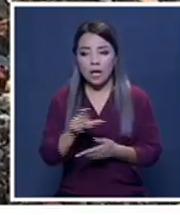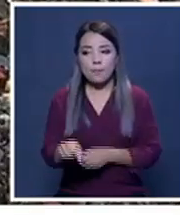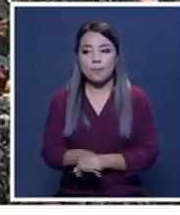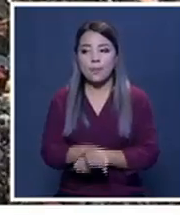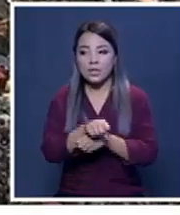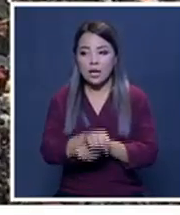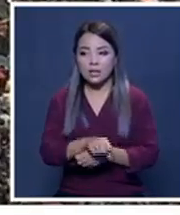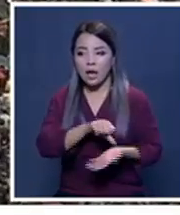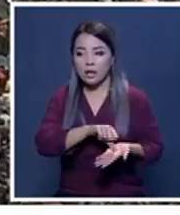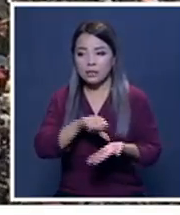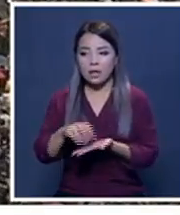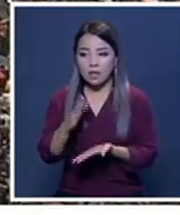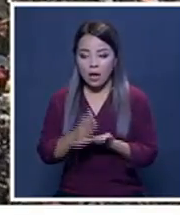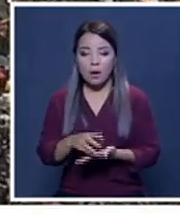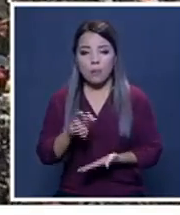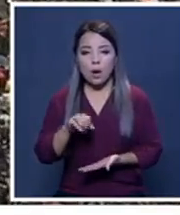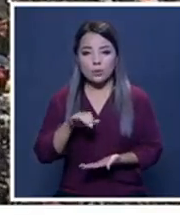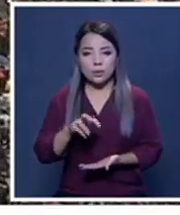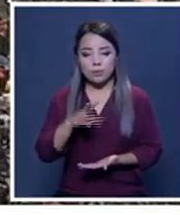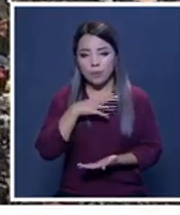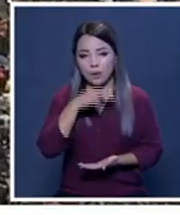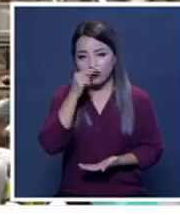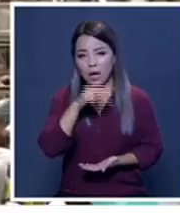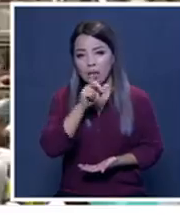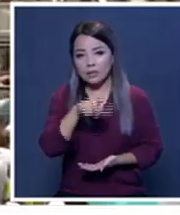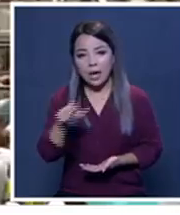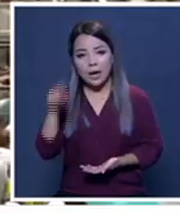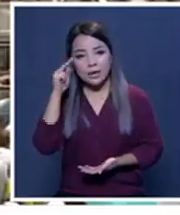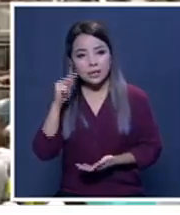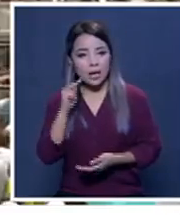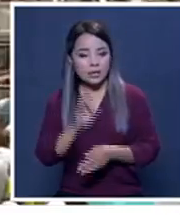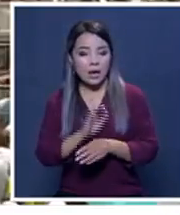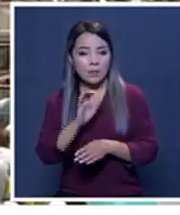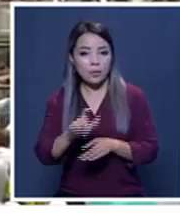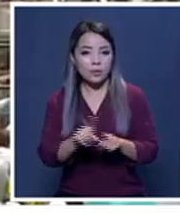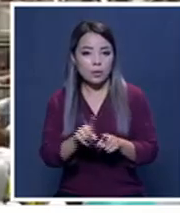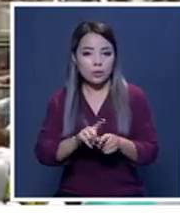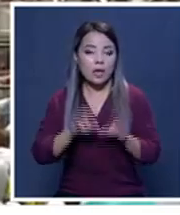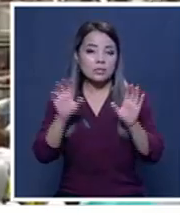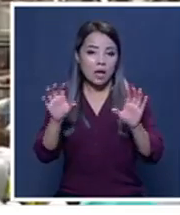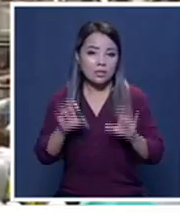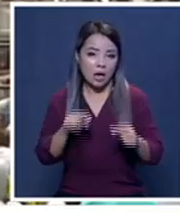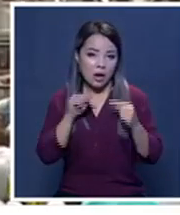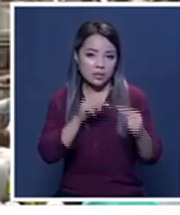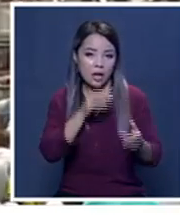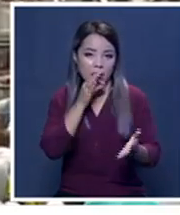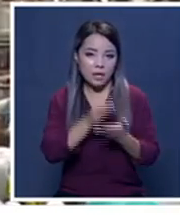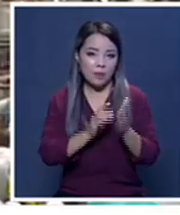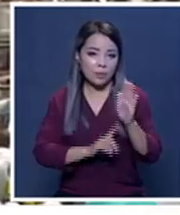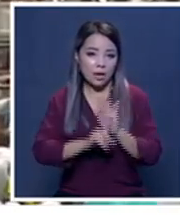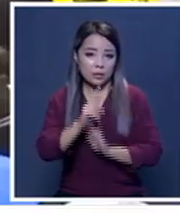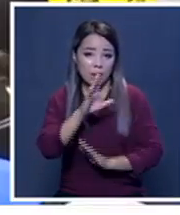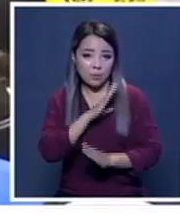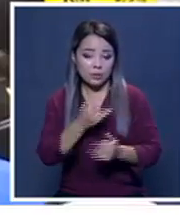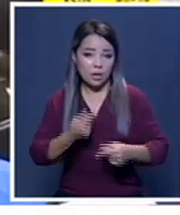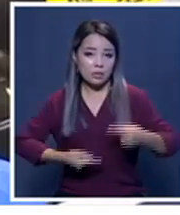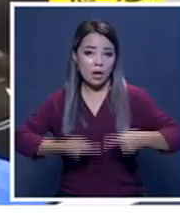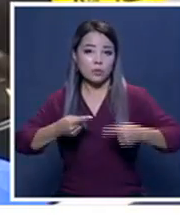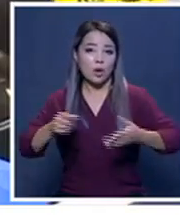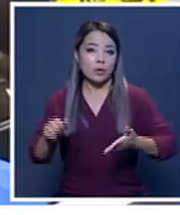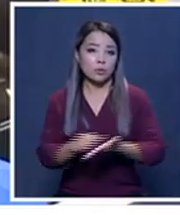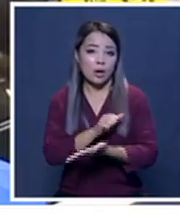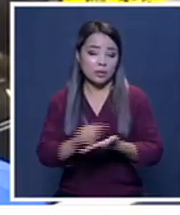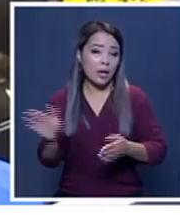Бұл акция маусымда қылмысты деп танылған адамдарды Қытайға экстрадициялау туралы заңға қарсы басталды. Даулы құжат қараудан